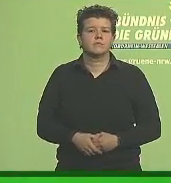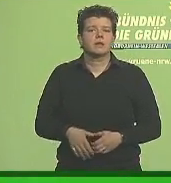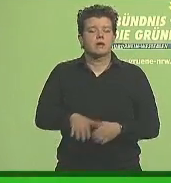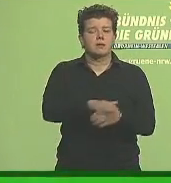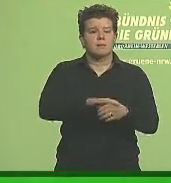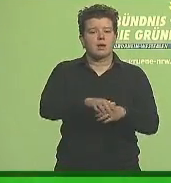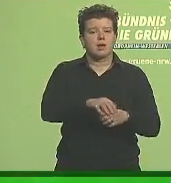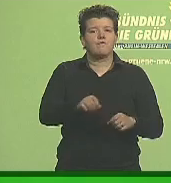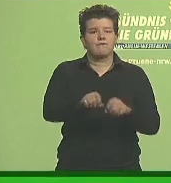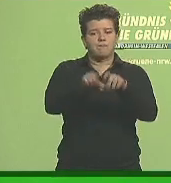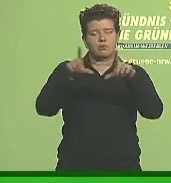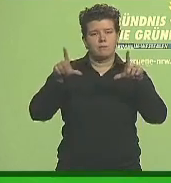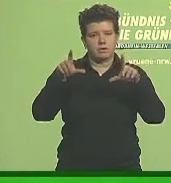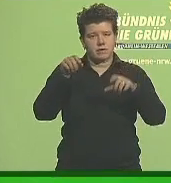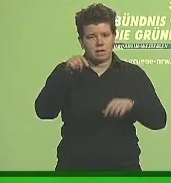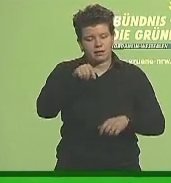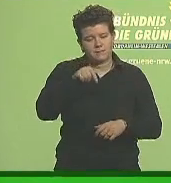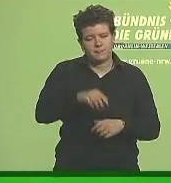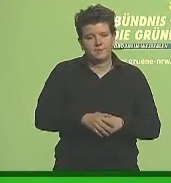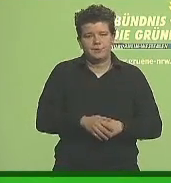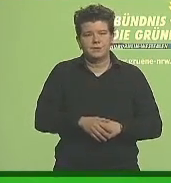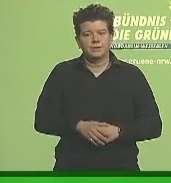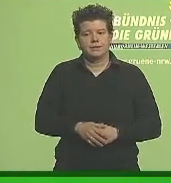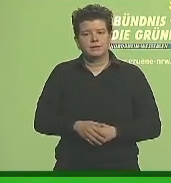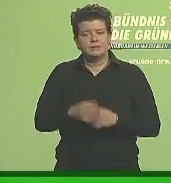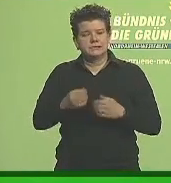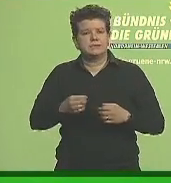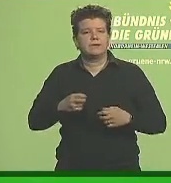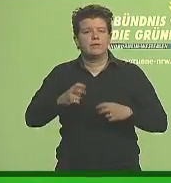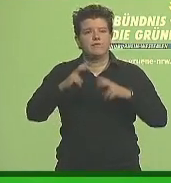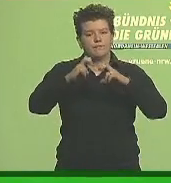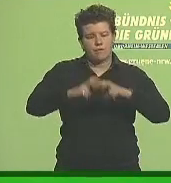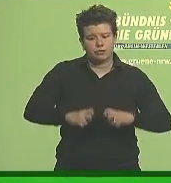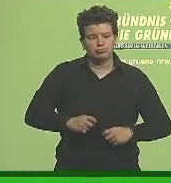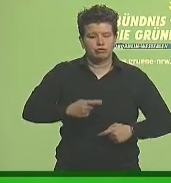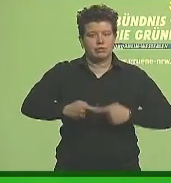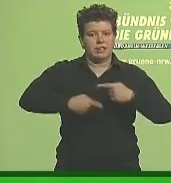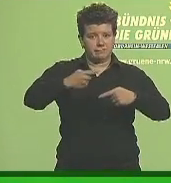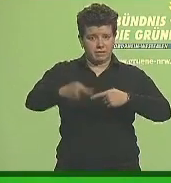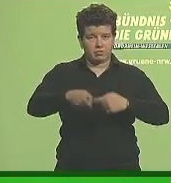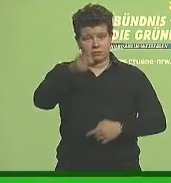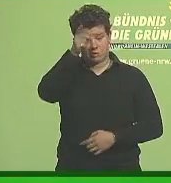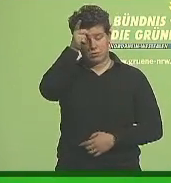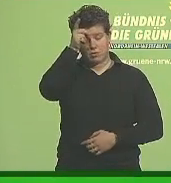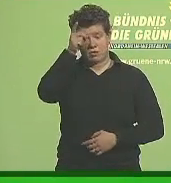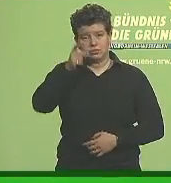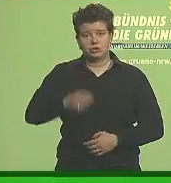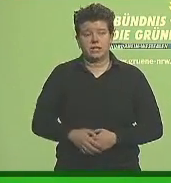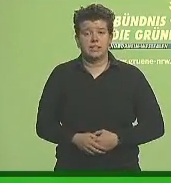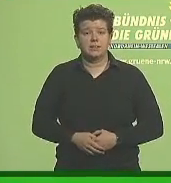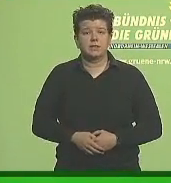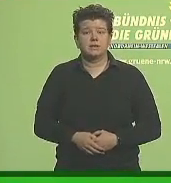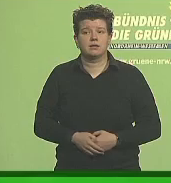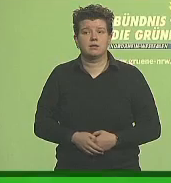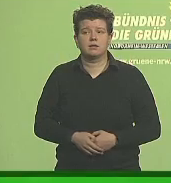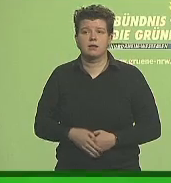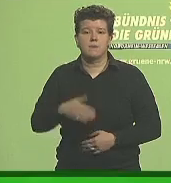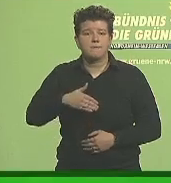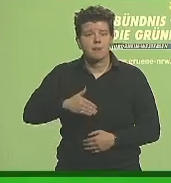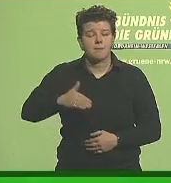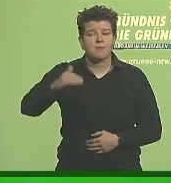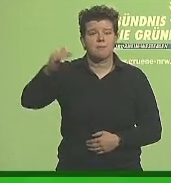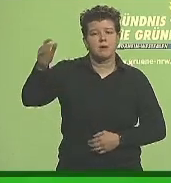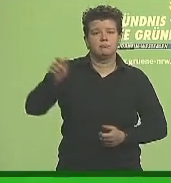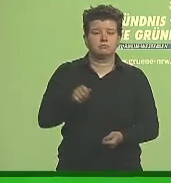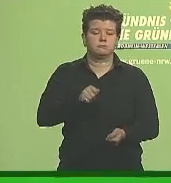den guten Ergebnissen im Bereich der Forschung und Entwicklung hier in Deutschland durch eine konsequente und stetige Umsetzung in